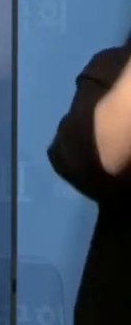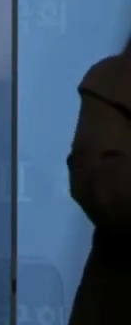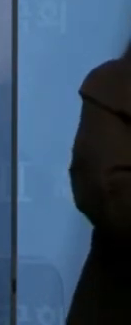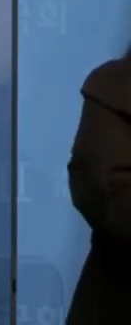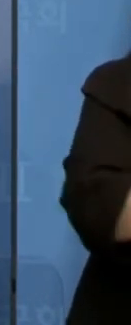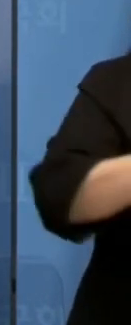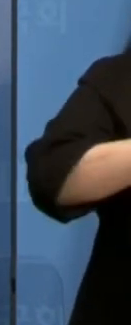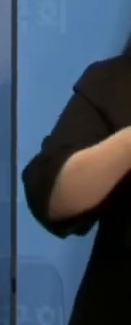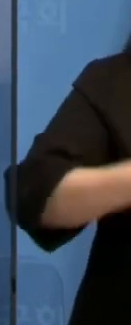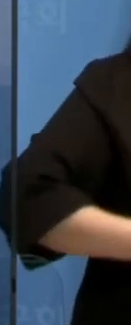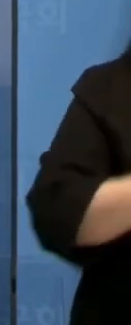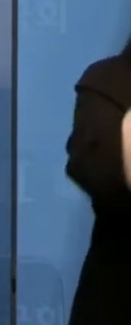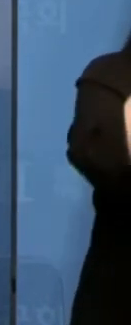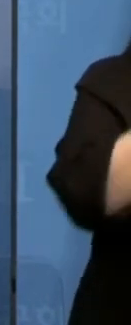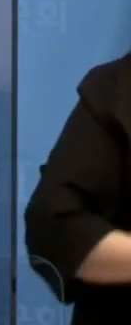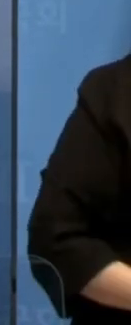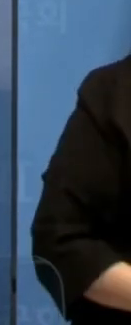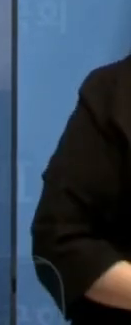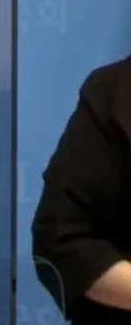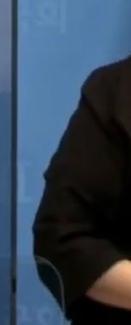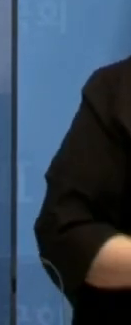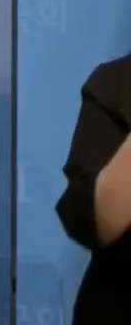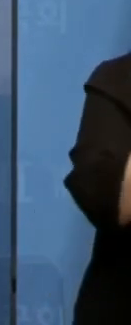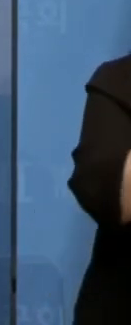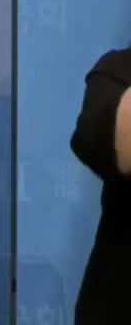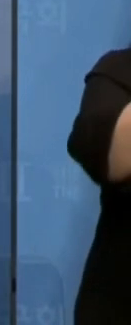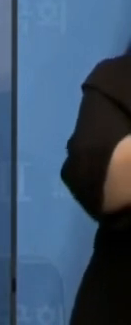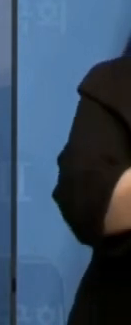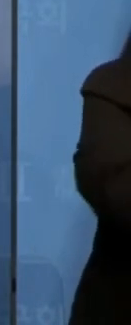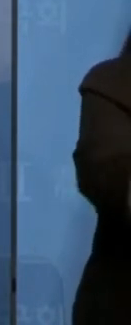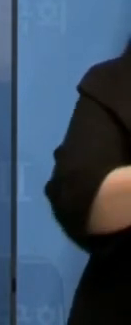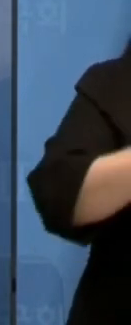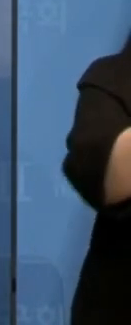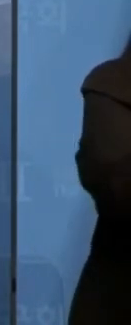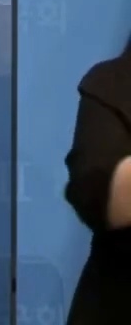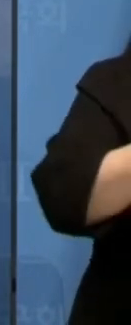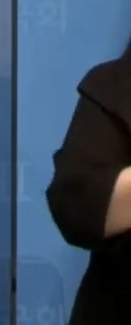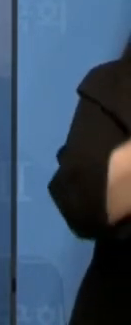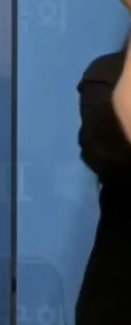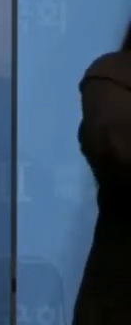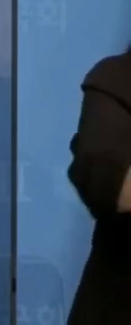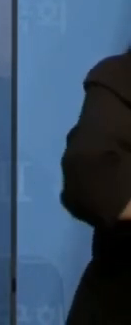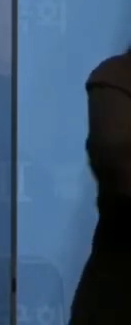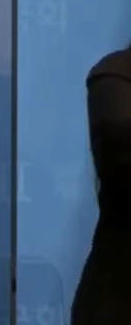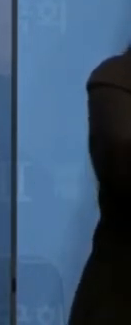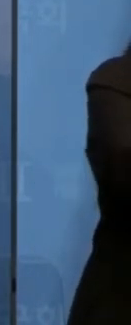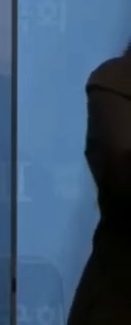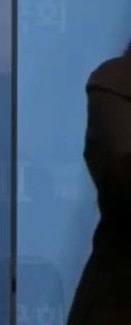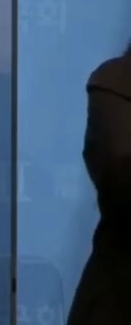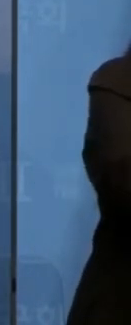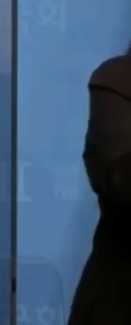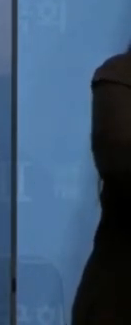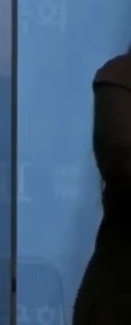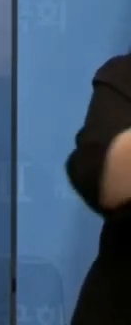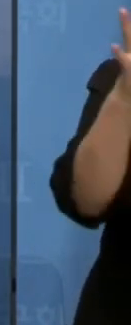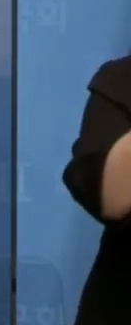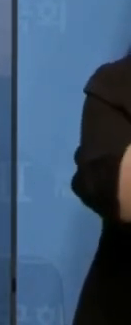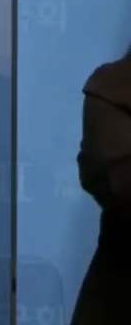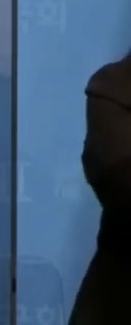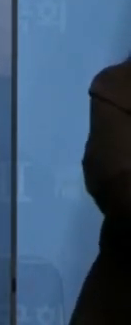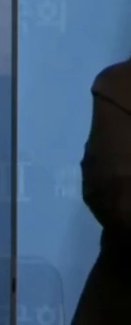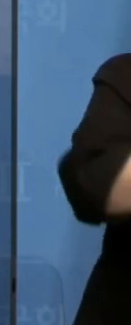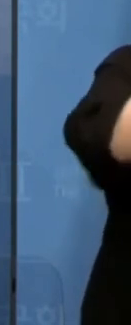합니다. 가상자산 시장 참여자들이 안전하고 투명하게 거래하고 블록체인 및 가상자산 관련